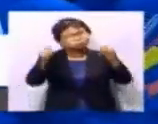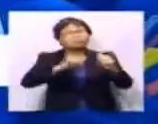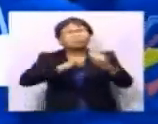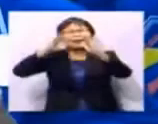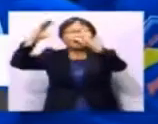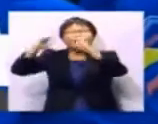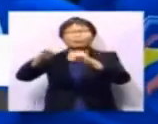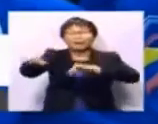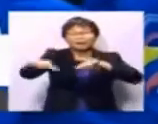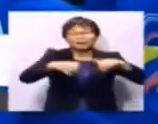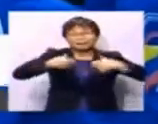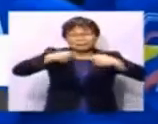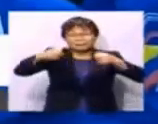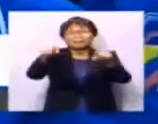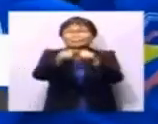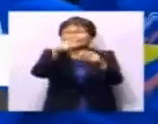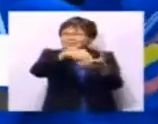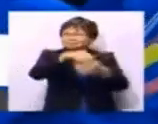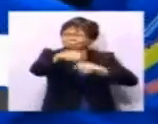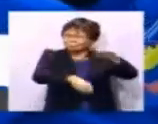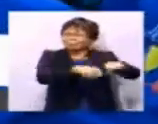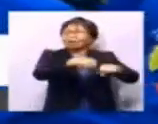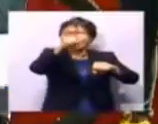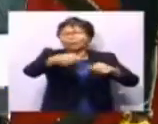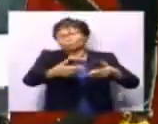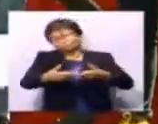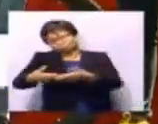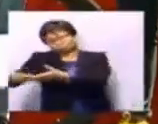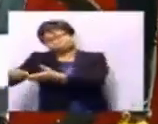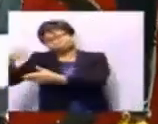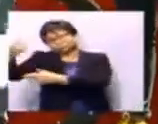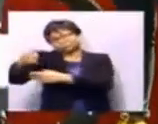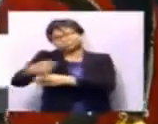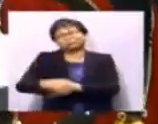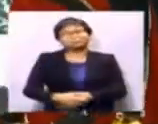harap aktiviti kesihatan macam ni patut diteruskan.